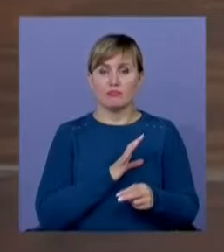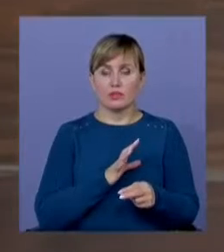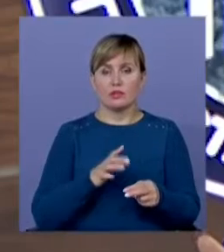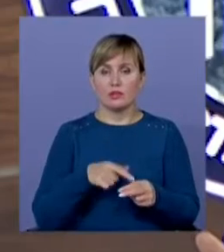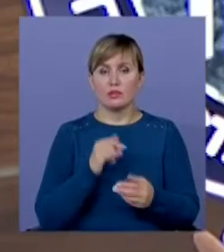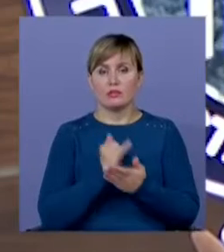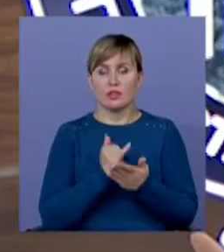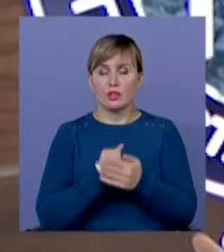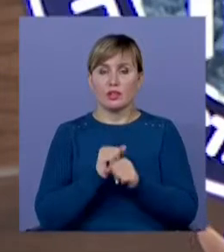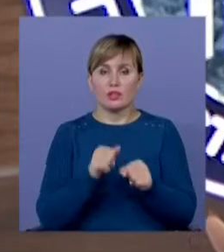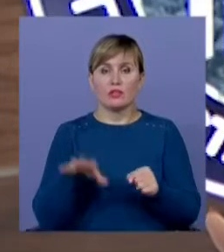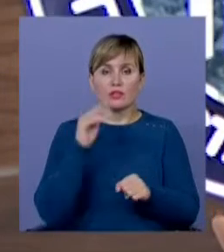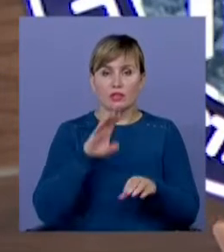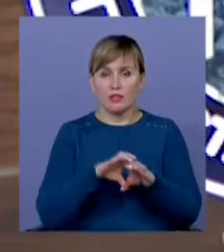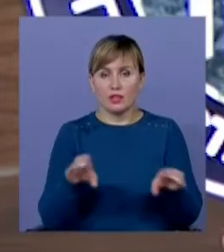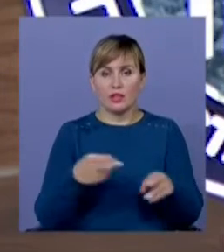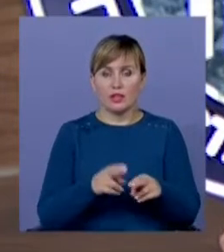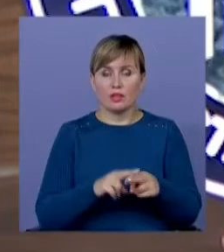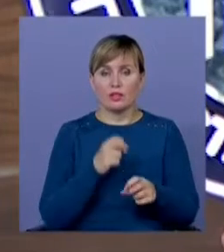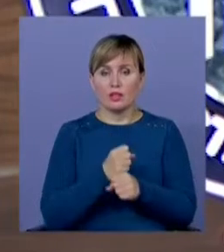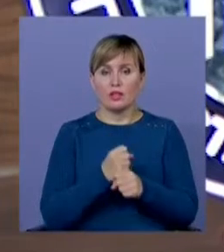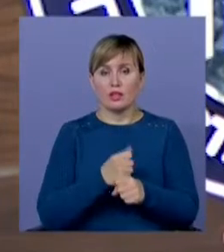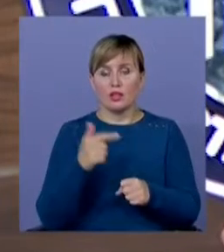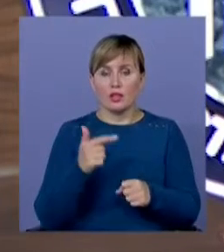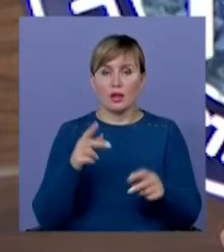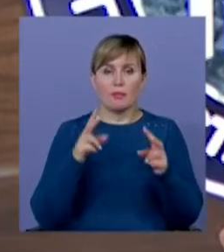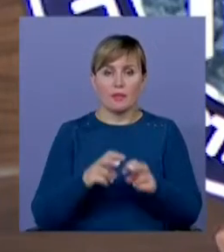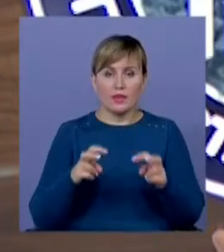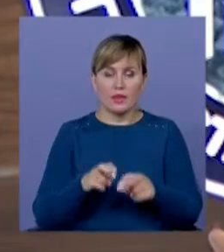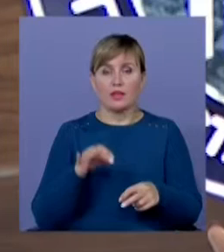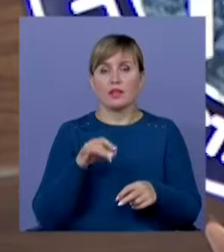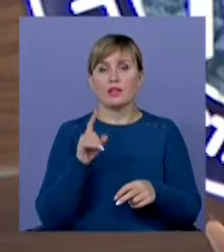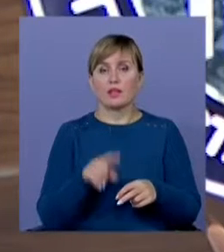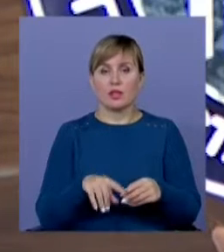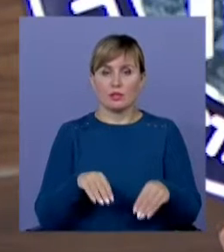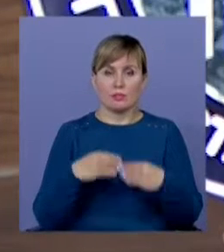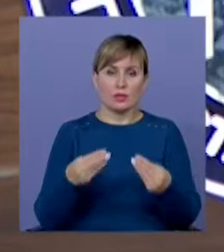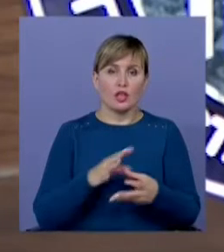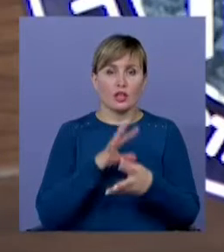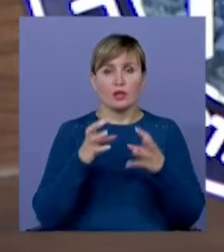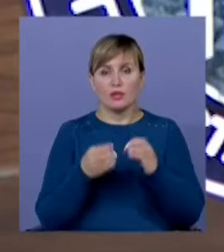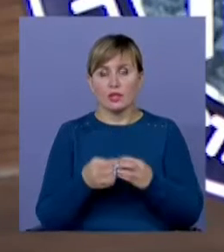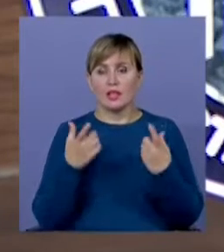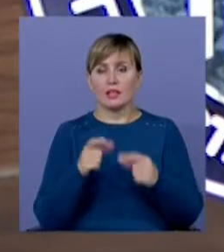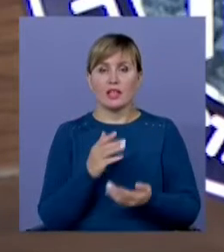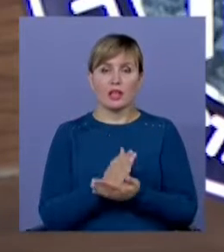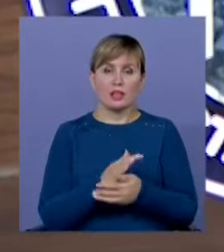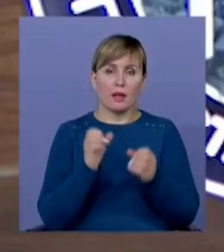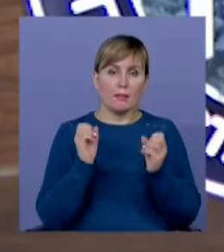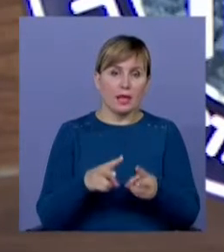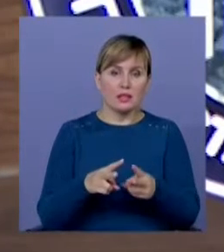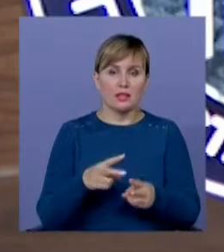шва. Все водопроводы, которые подлежат гарантии, они обследуются и также выдаются заключения, где есть угроза